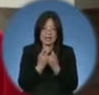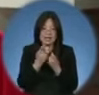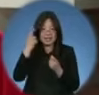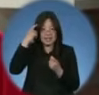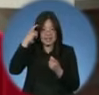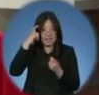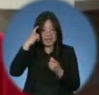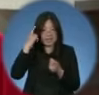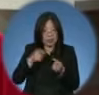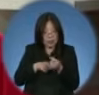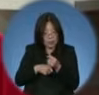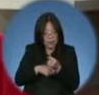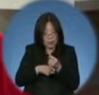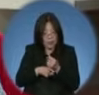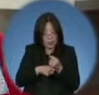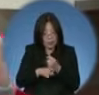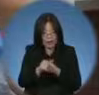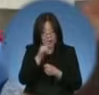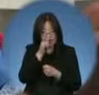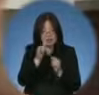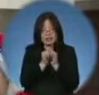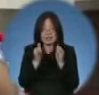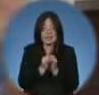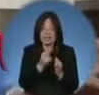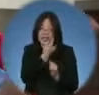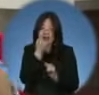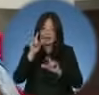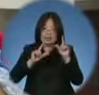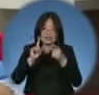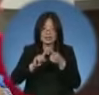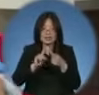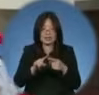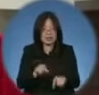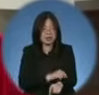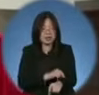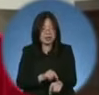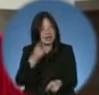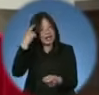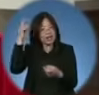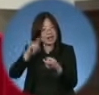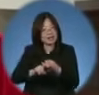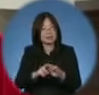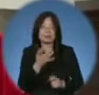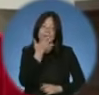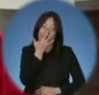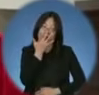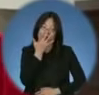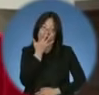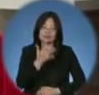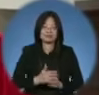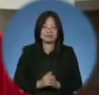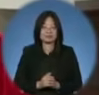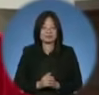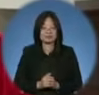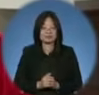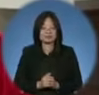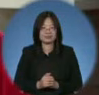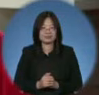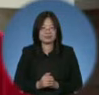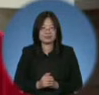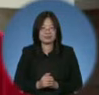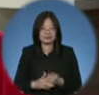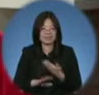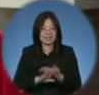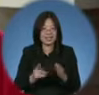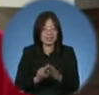무의식을 파고들었을 거고 사회현상에 대해서는 별로 관심이 없었을 거고 아마 이렇게